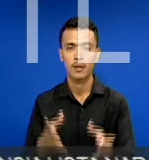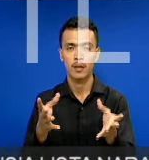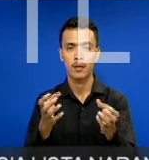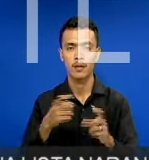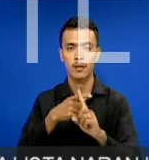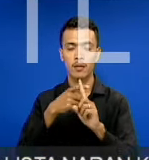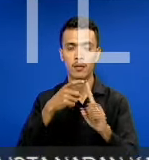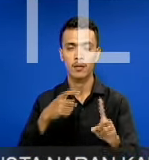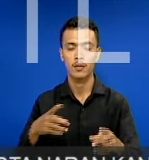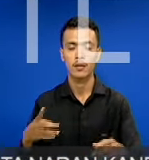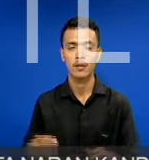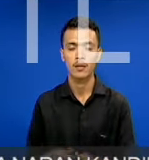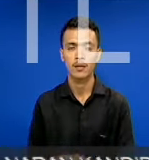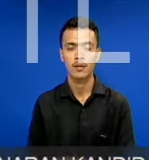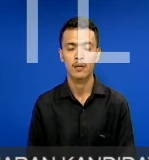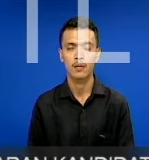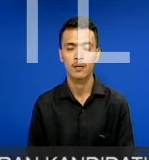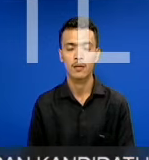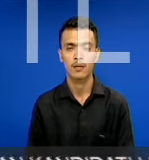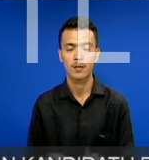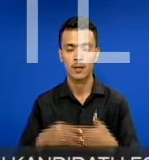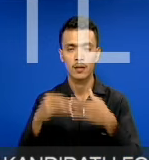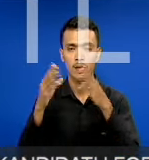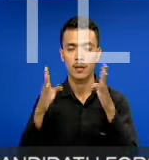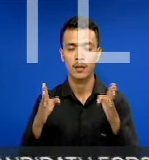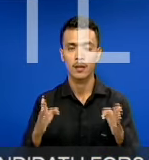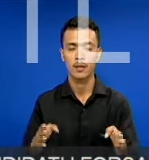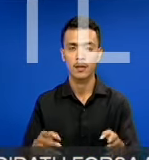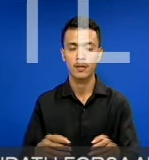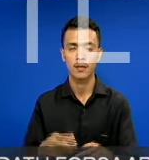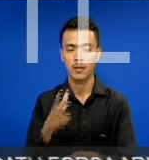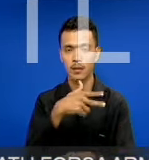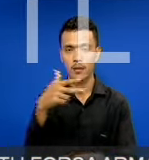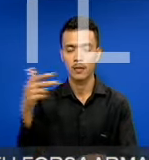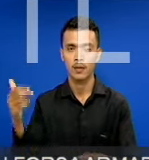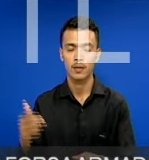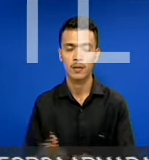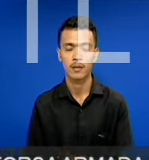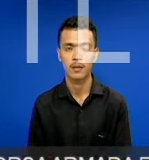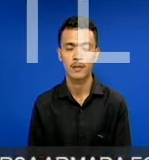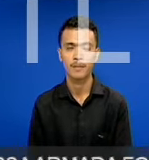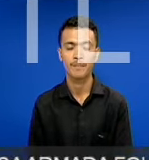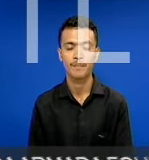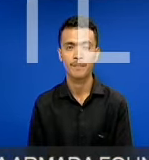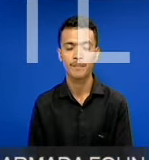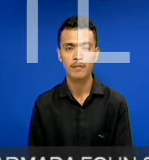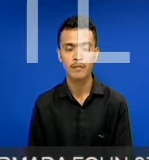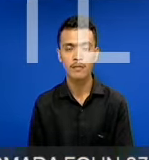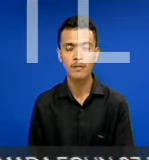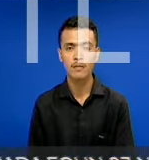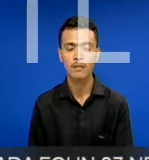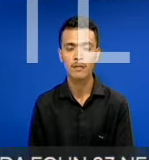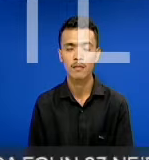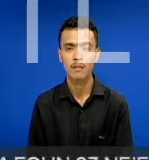Indonesia melalui PLN dan semua PLTU atau ee tenaga uap ya pembangkit